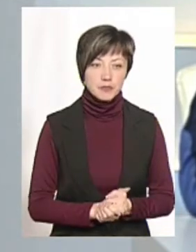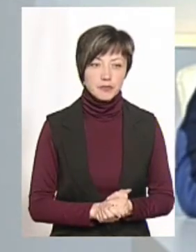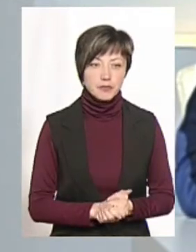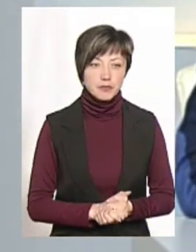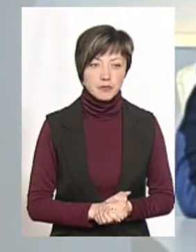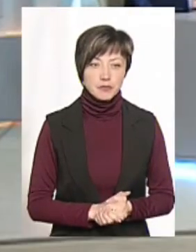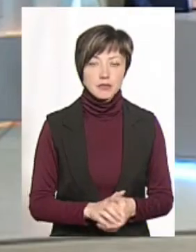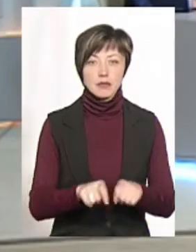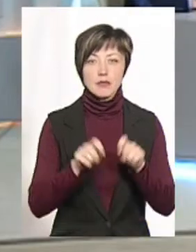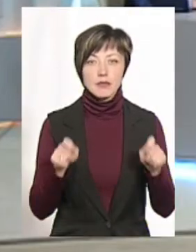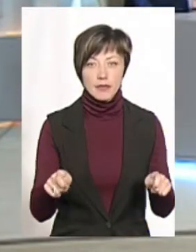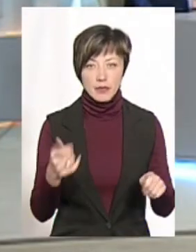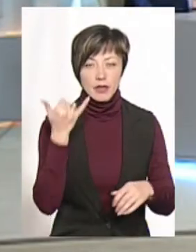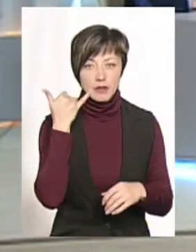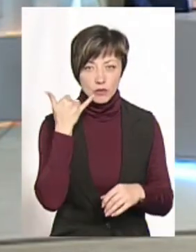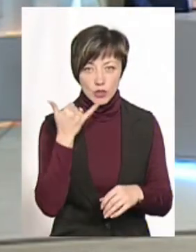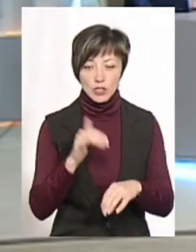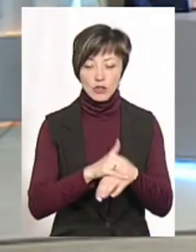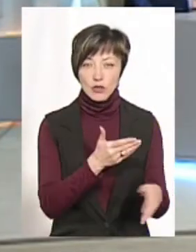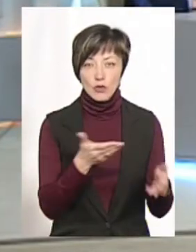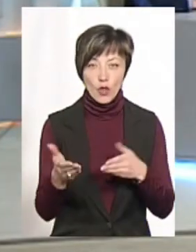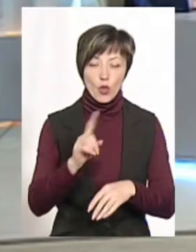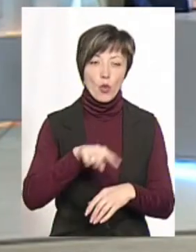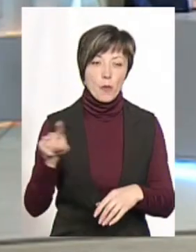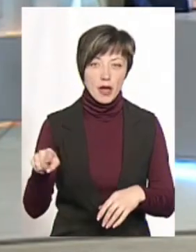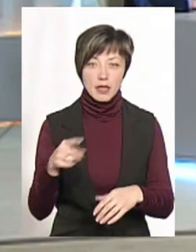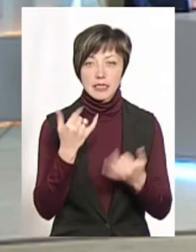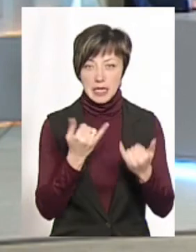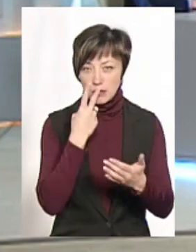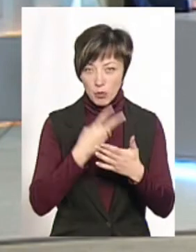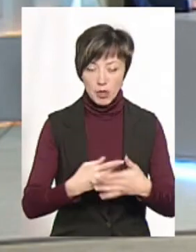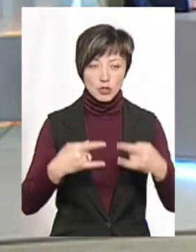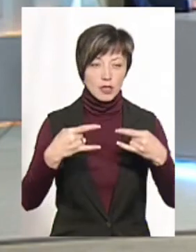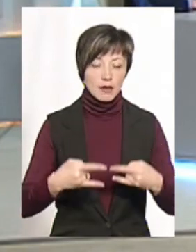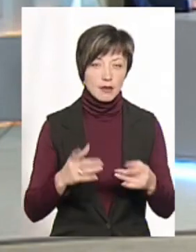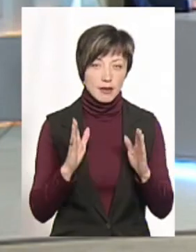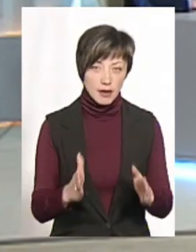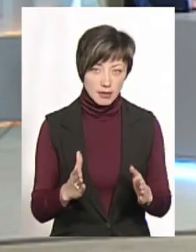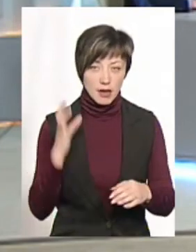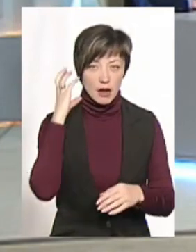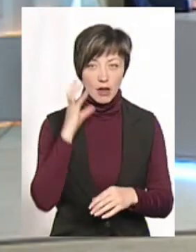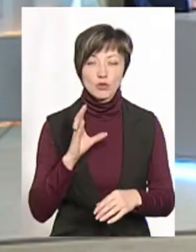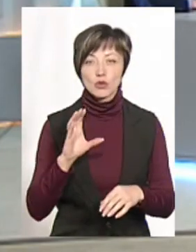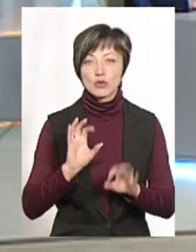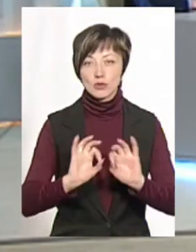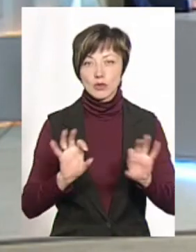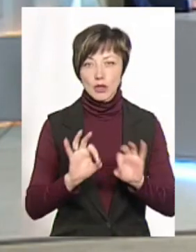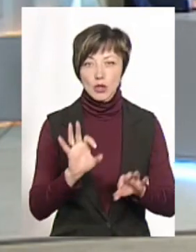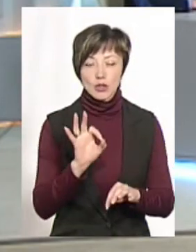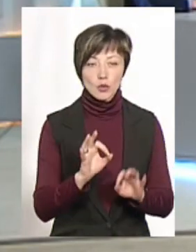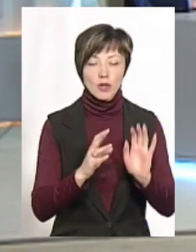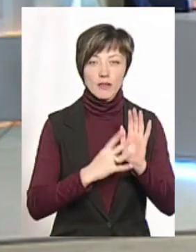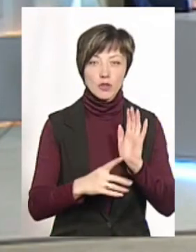І відкриваємо телефонні лінії. Шановні глядачі, номери ви зараз побачите на екрані. Для радіослухачів озвучу